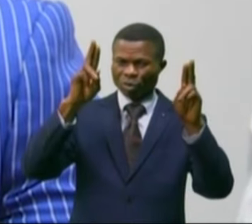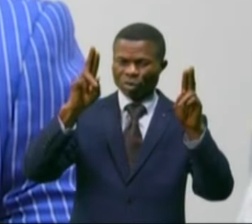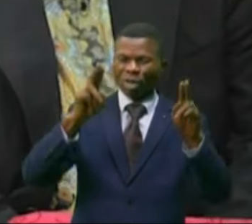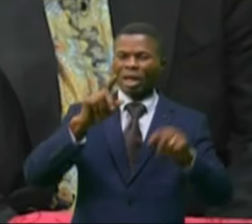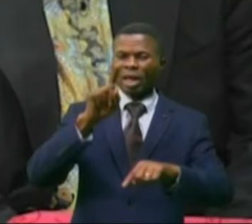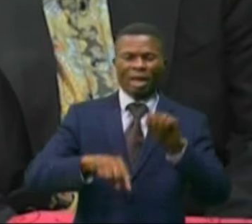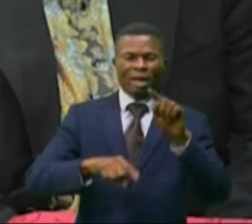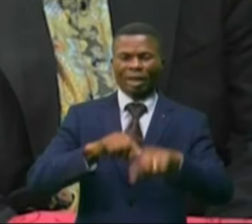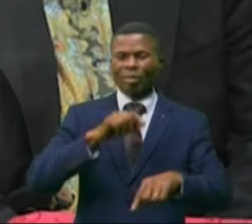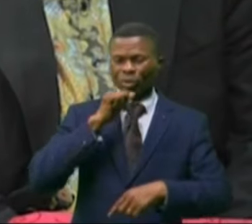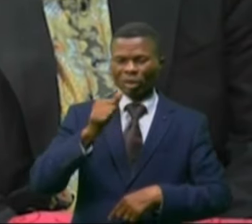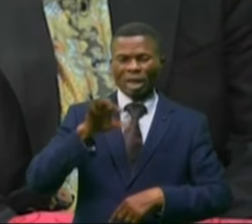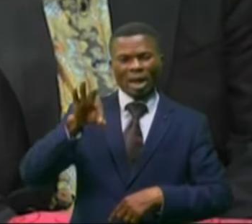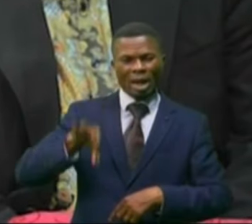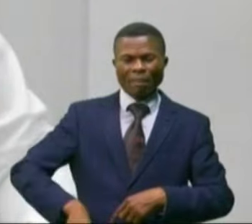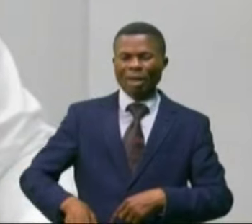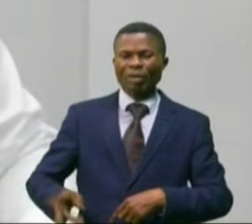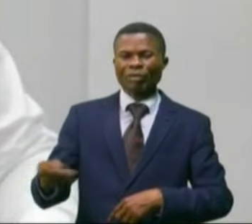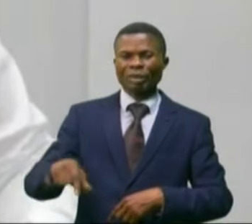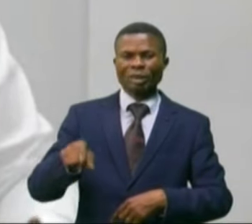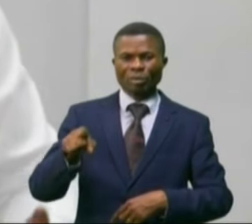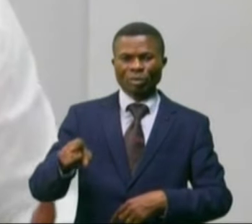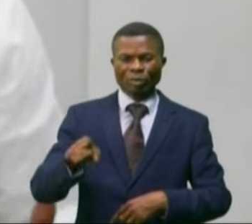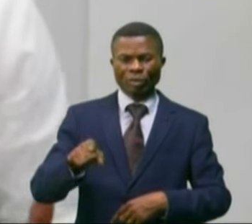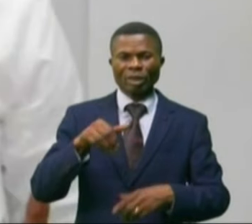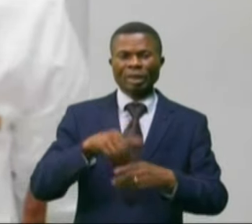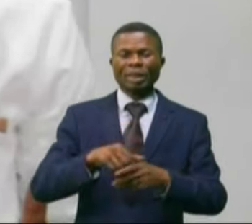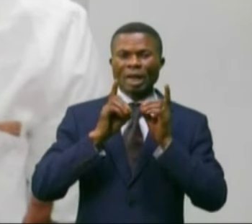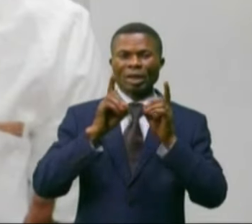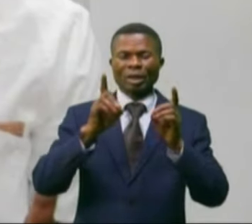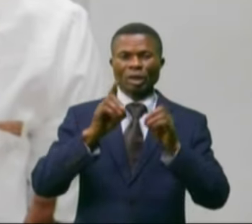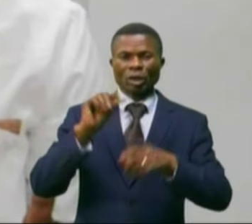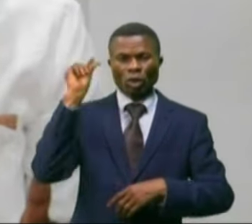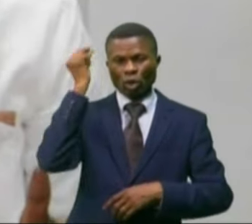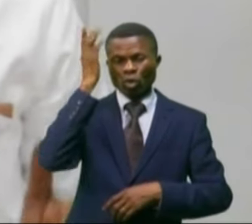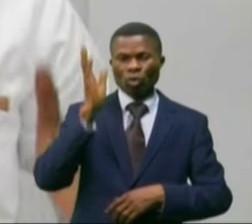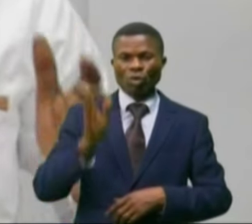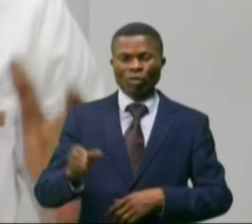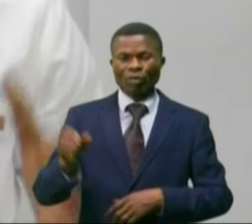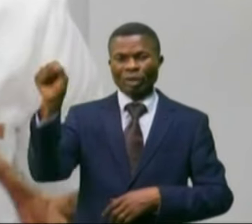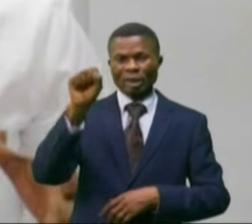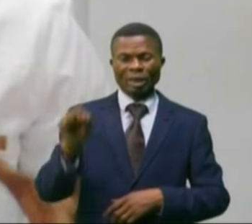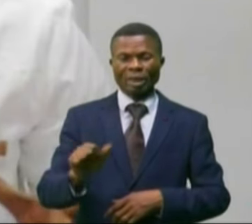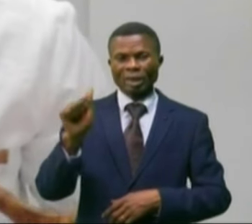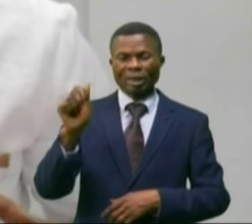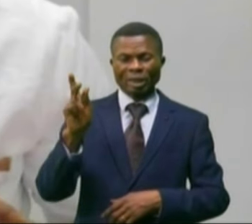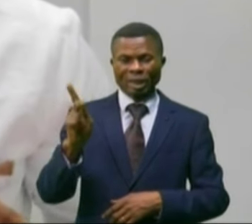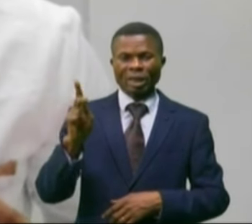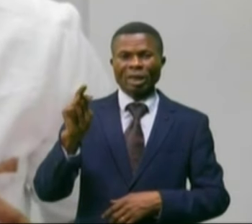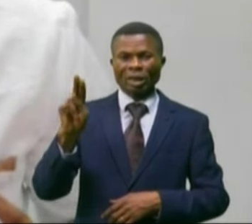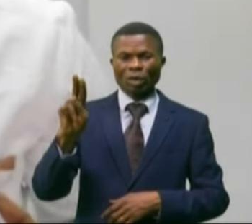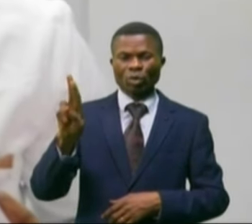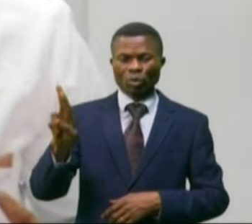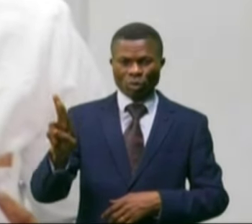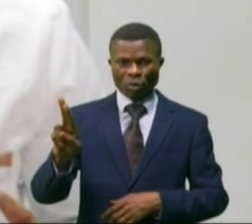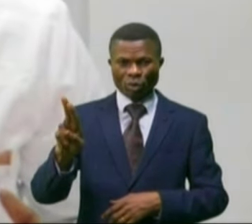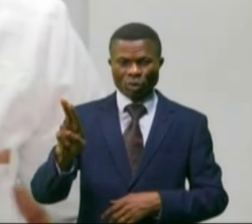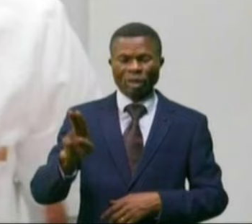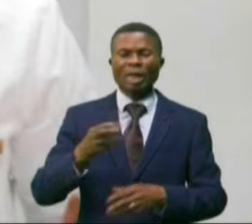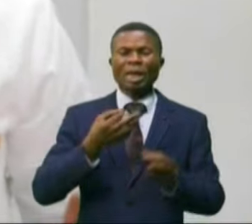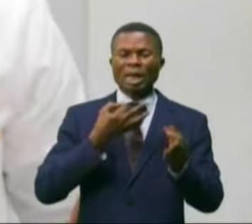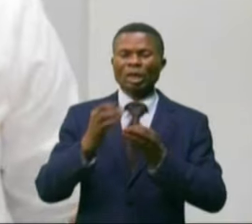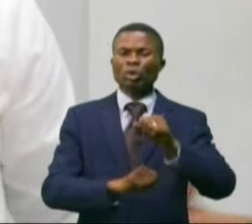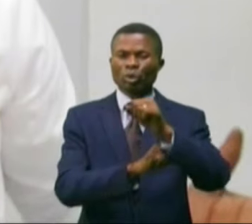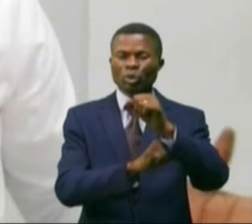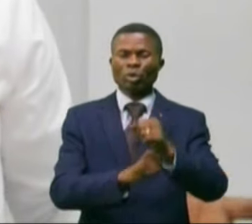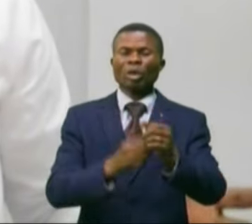l'intérêt et le bien de la province. Dans son adresse, le gouverneur du Sankourou, Victor Kitenge, qui a glorifié